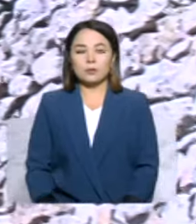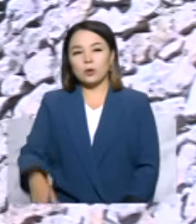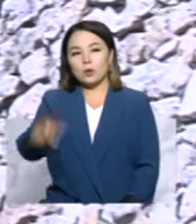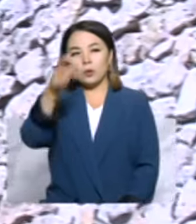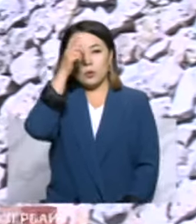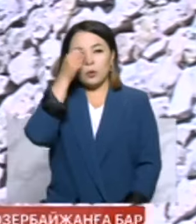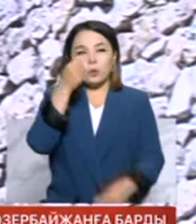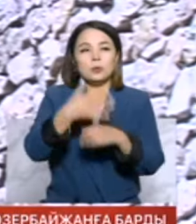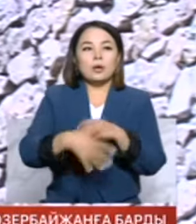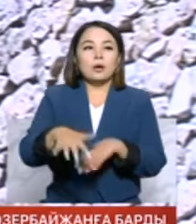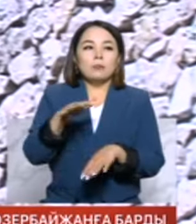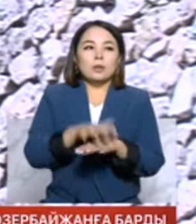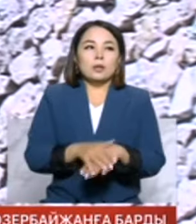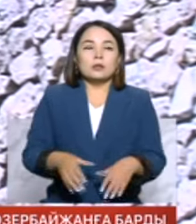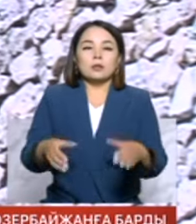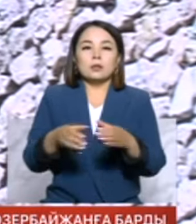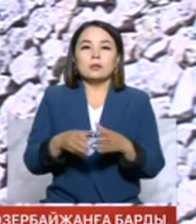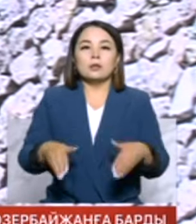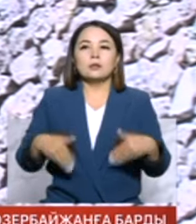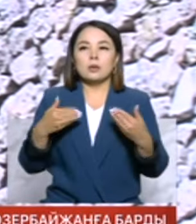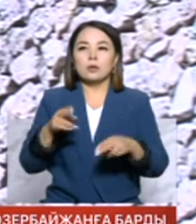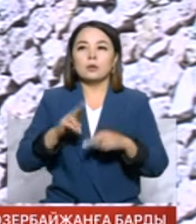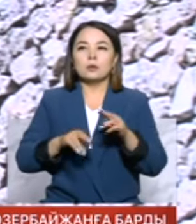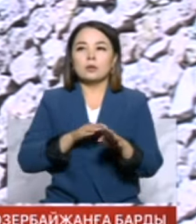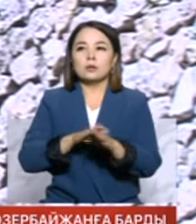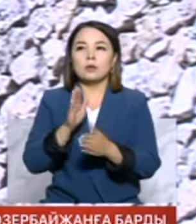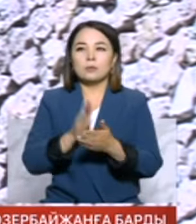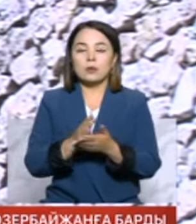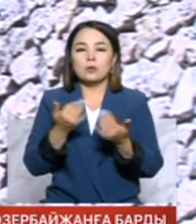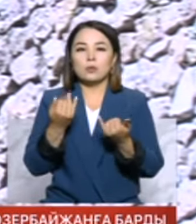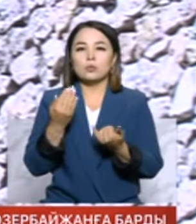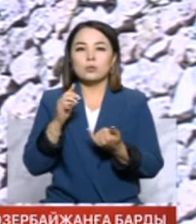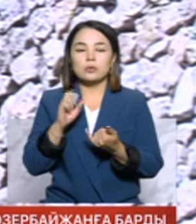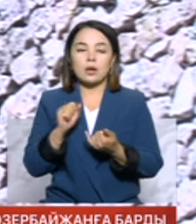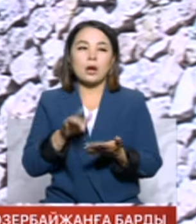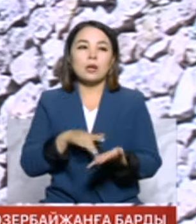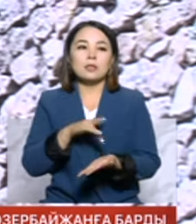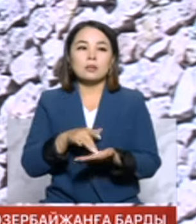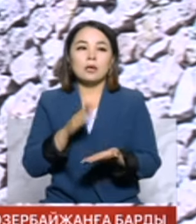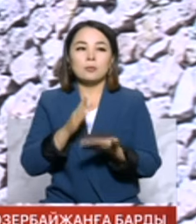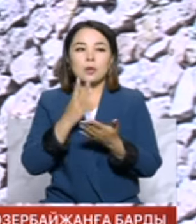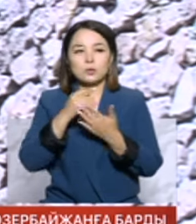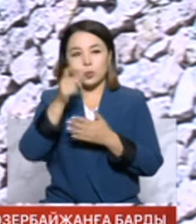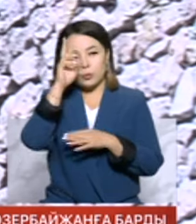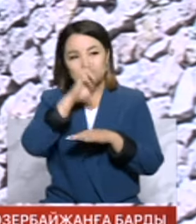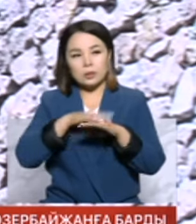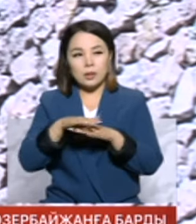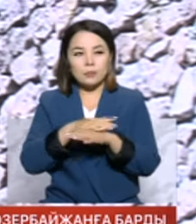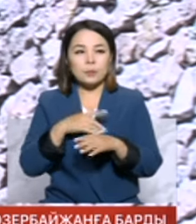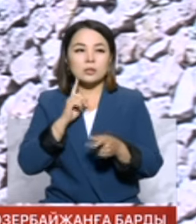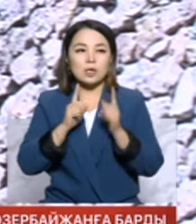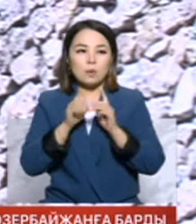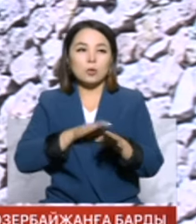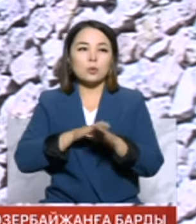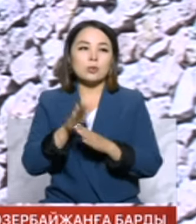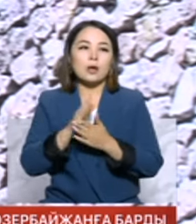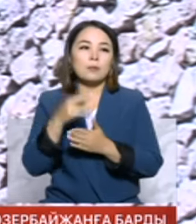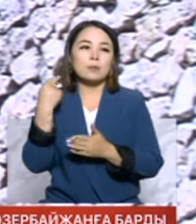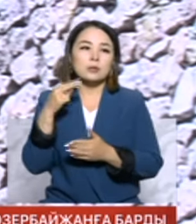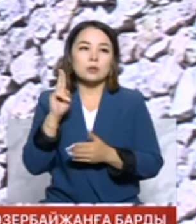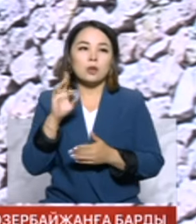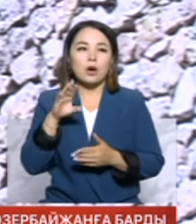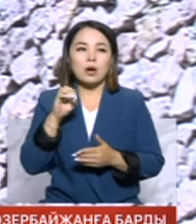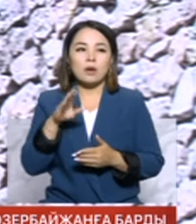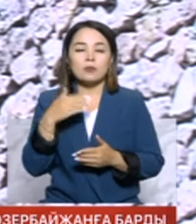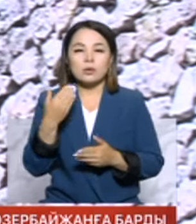Түркі орталық банктерінің кеңесін құру қажет. Бүгін Әзірбайжанның Шуша қаласында өткен түркі мемлекеттер ұйымының бейресми саммитінде президент